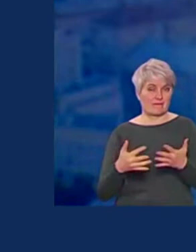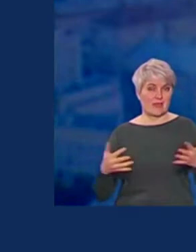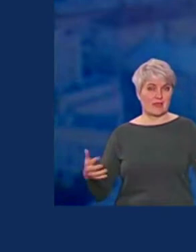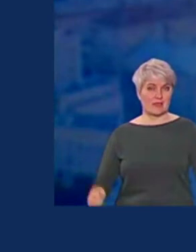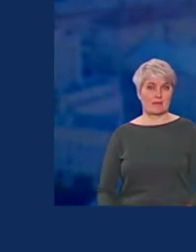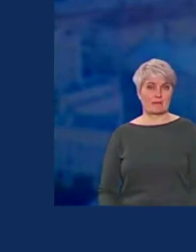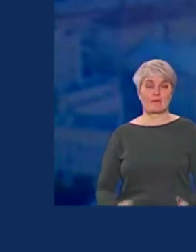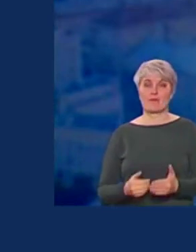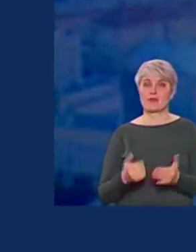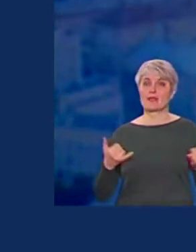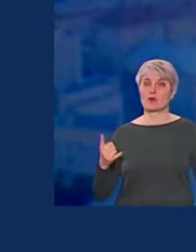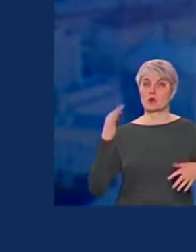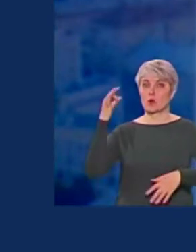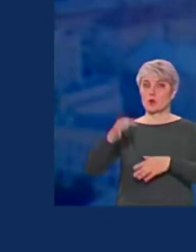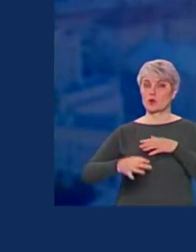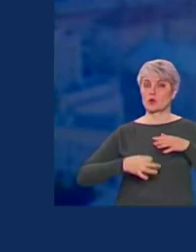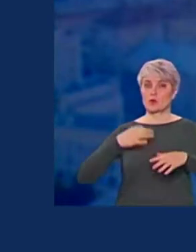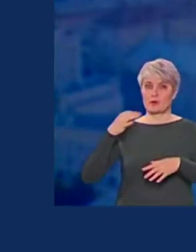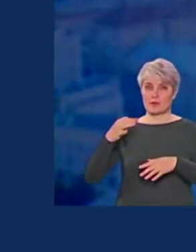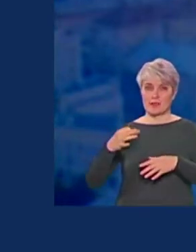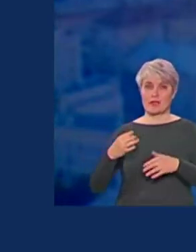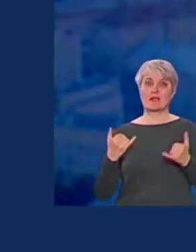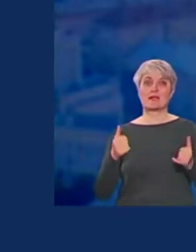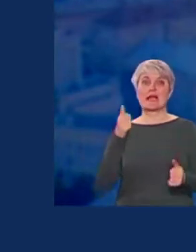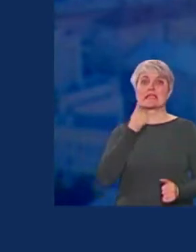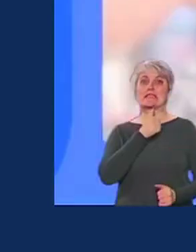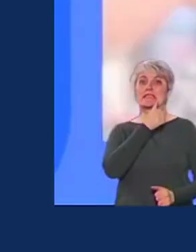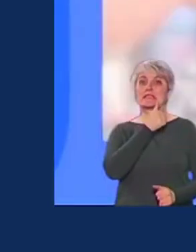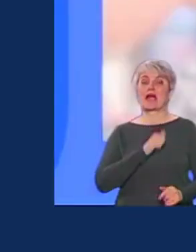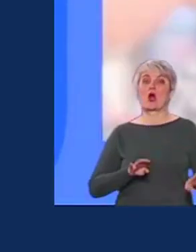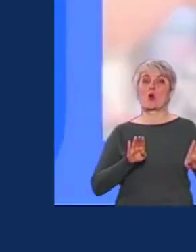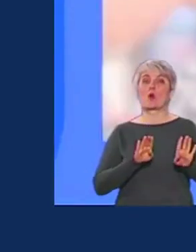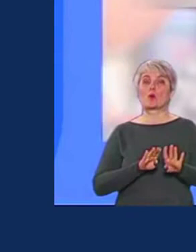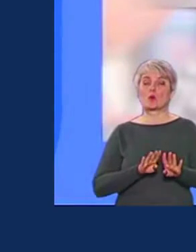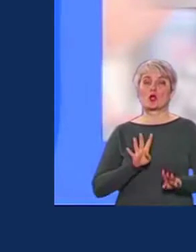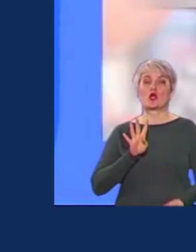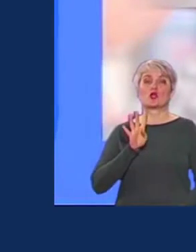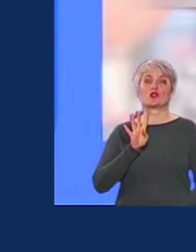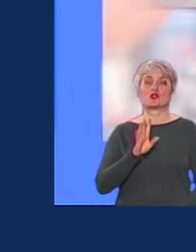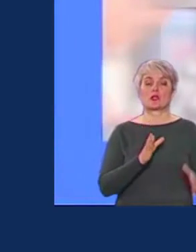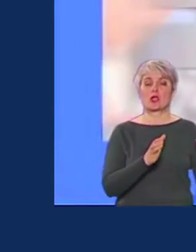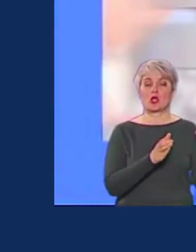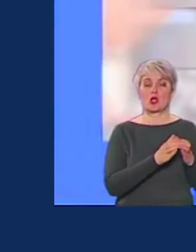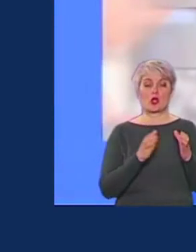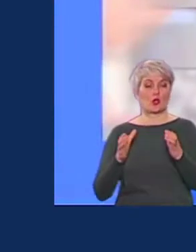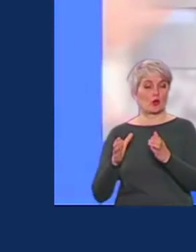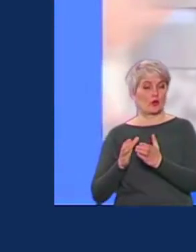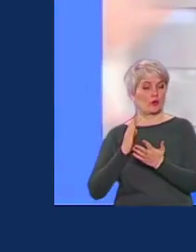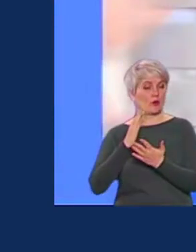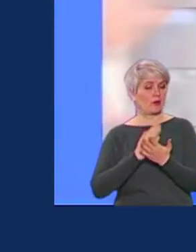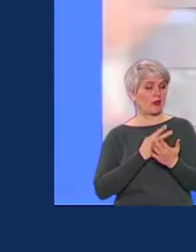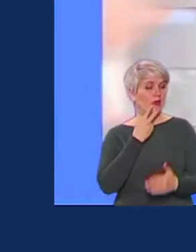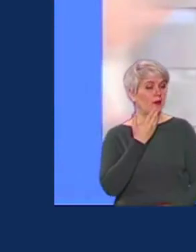Відсьогодні супутниковий сигнал своїх телеканалів закодують 4 медіагрупи країни. Це 1+1 медіа, Starlight Media,